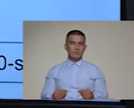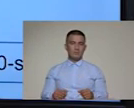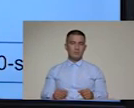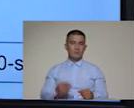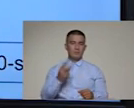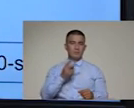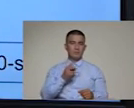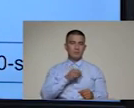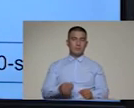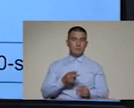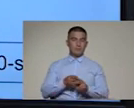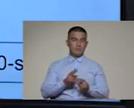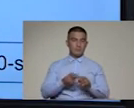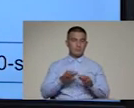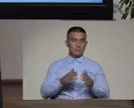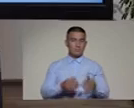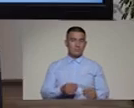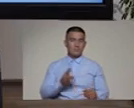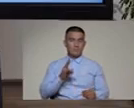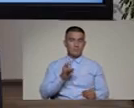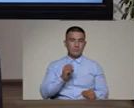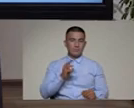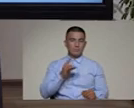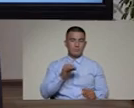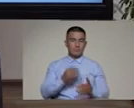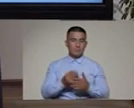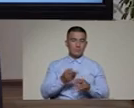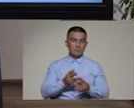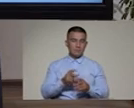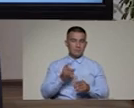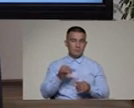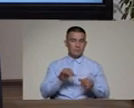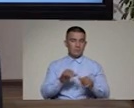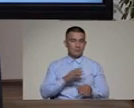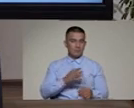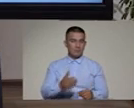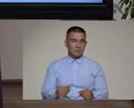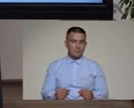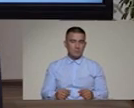ikkinchi holatga e'tibor beramiz. Natriy gidroksid eritmasidan quyib oldik, unga